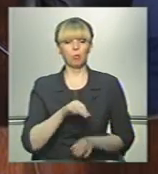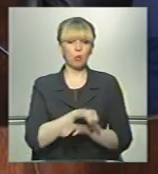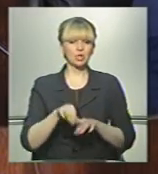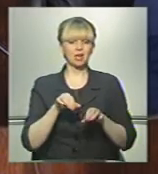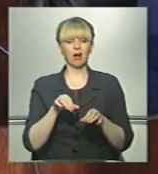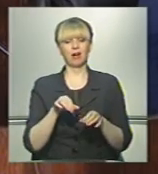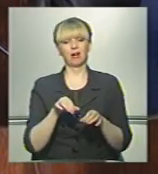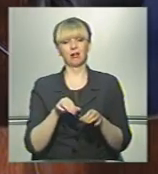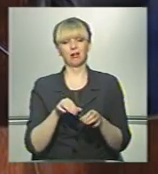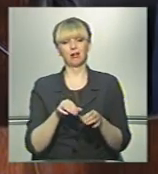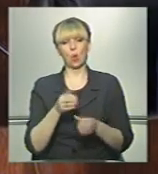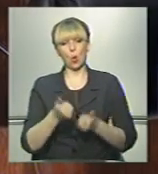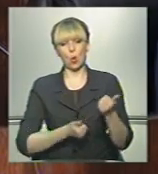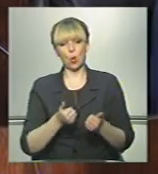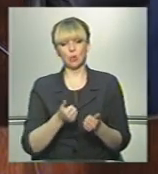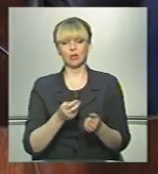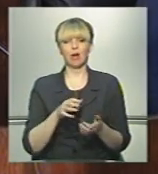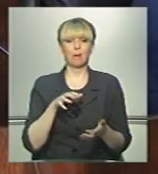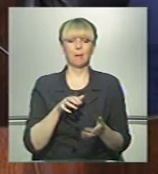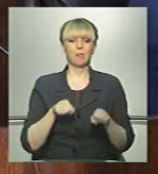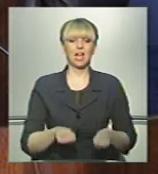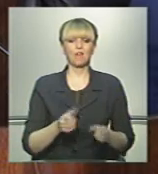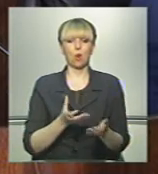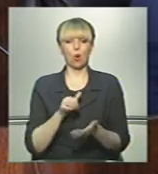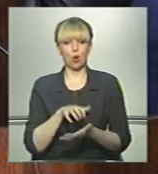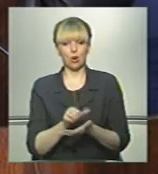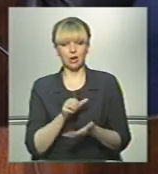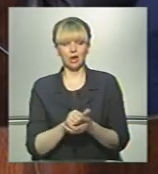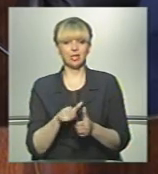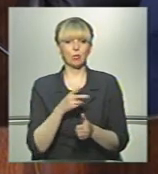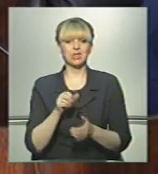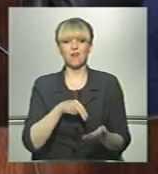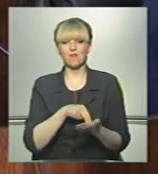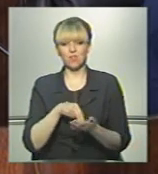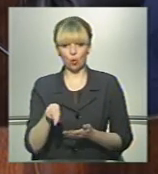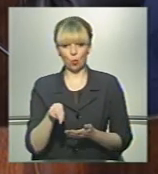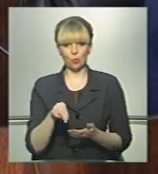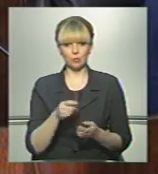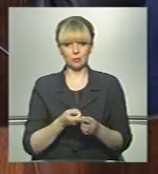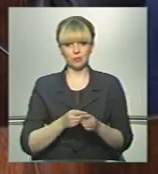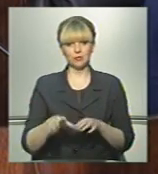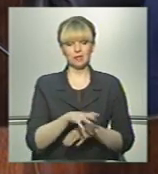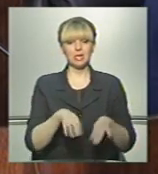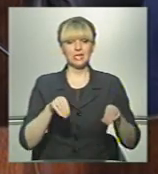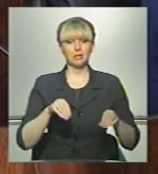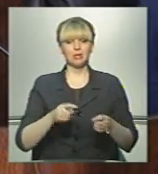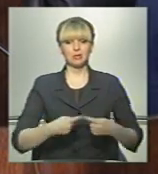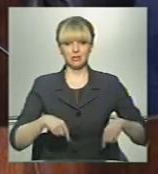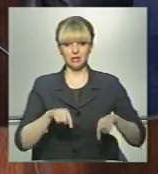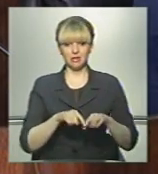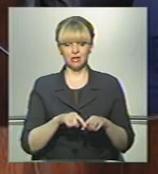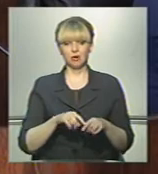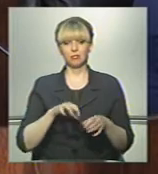без сплати якихось коштів, чи за право оренди, чи за викуп, ці, скажімо так, земельні ділянки переводяться